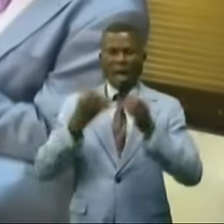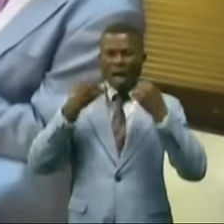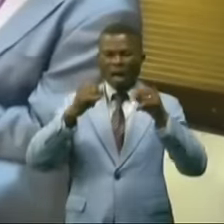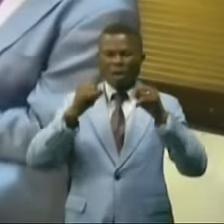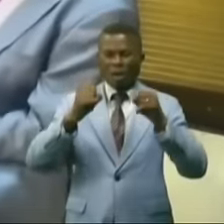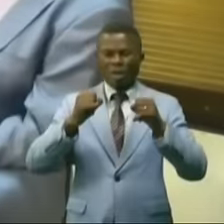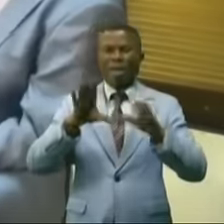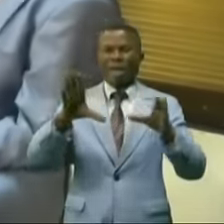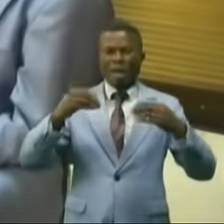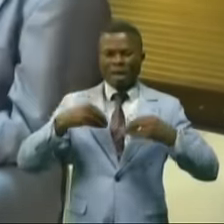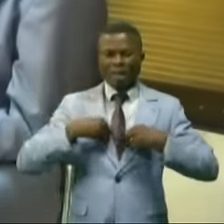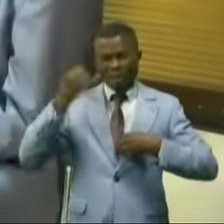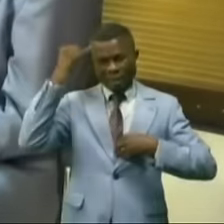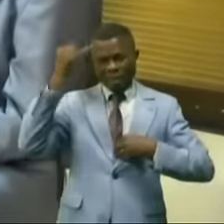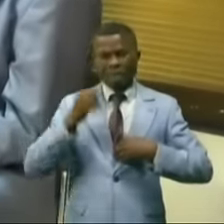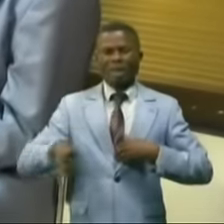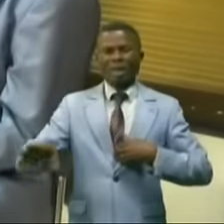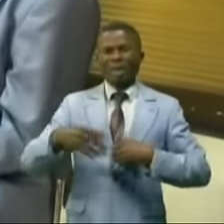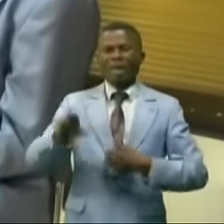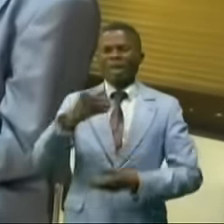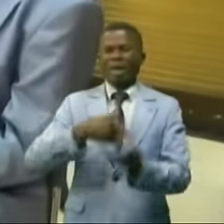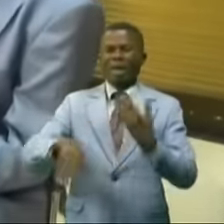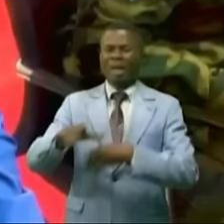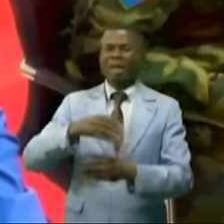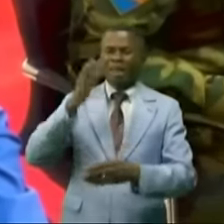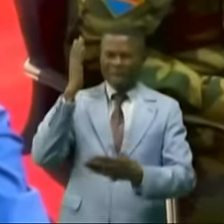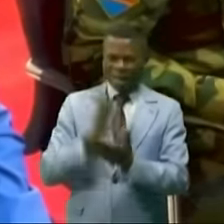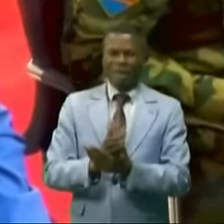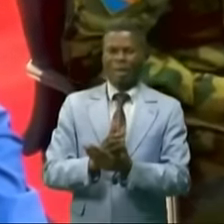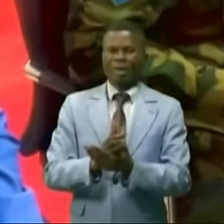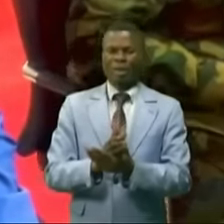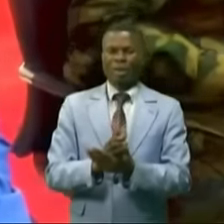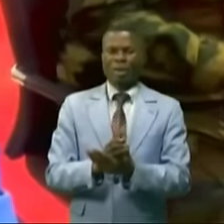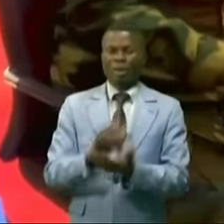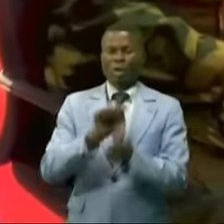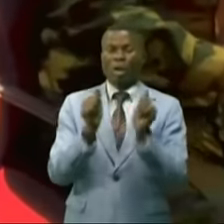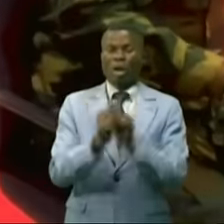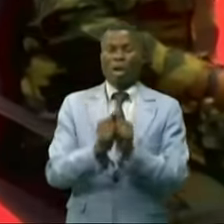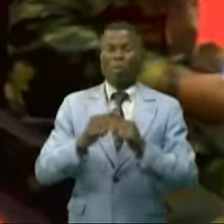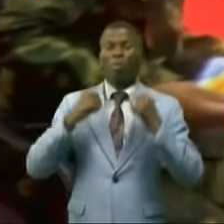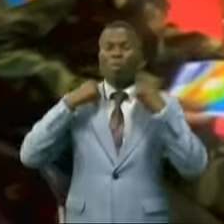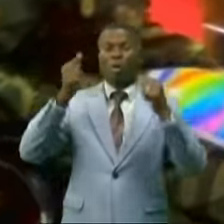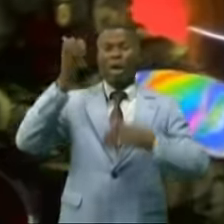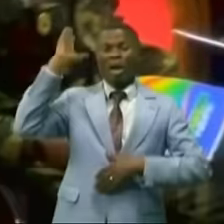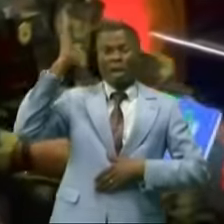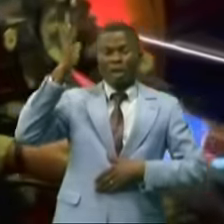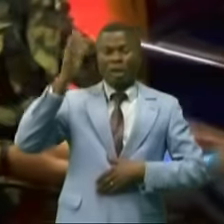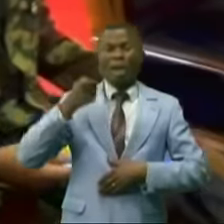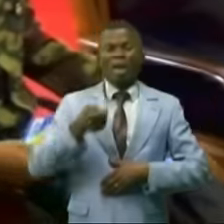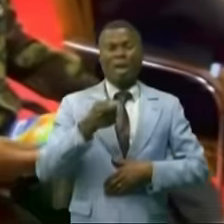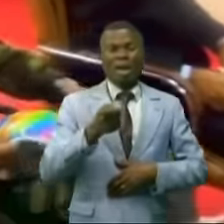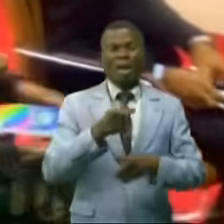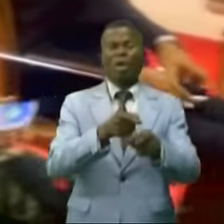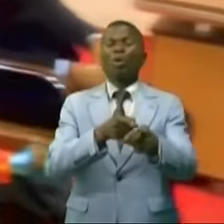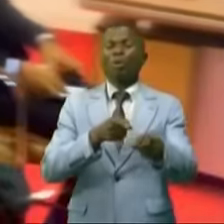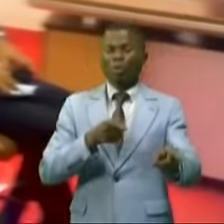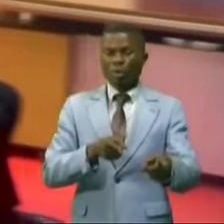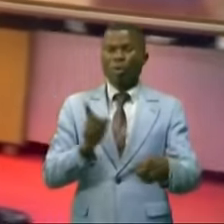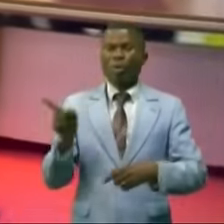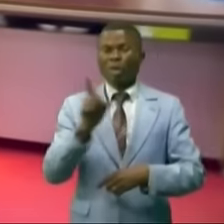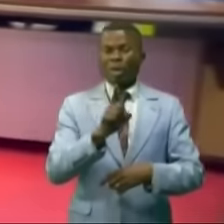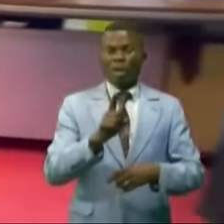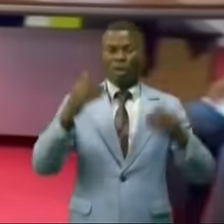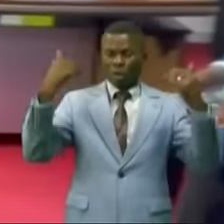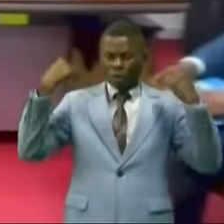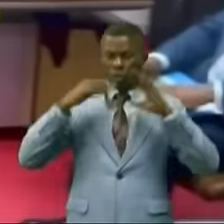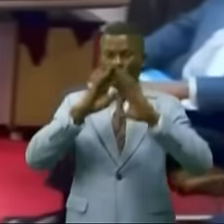de la République. L'insécurité, il faut l'éradiquer à tout prix. Contre les phénomènes Koulouna, la grande criminalité et les embouteillages, chacun des membres du